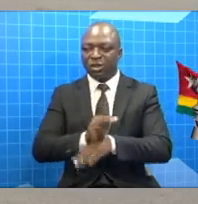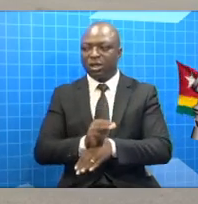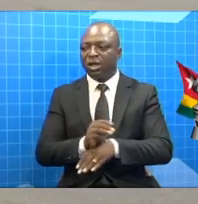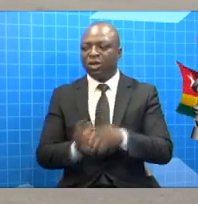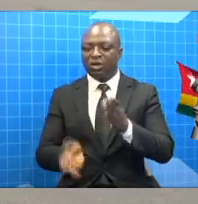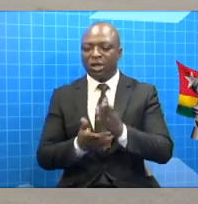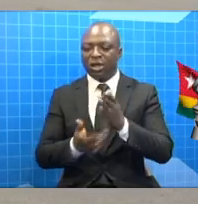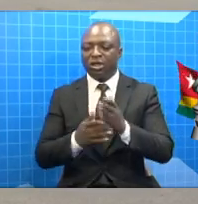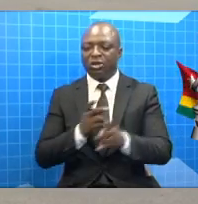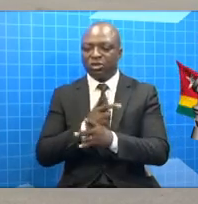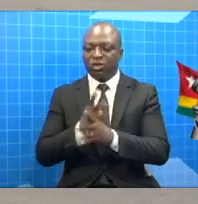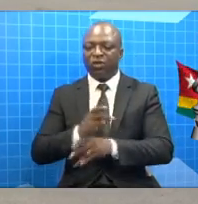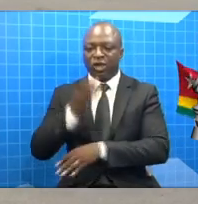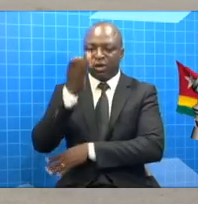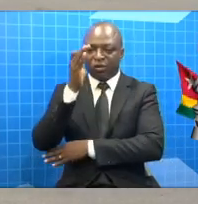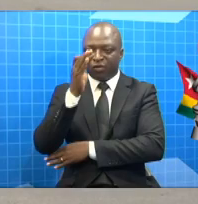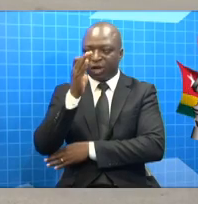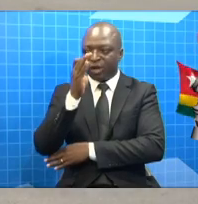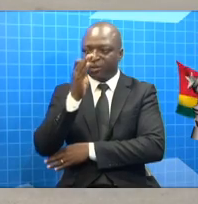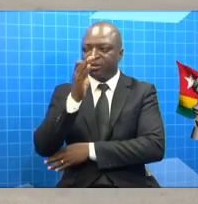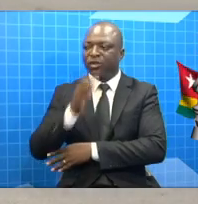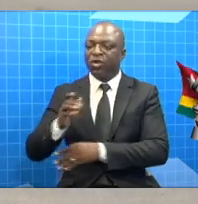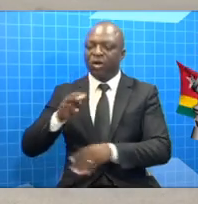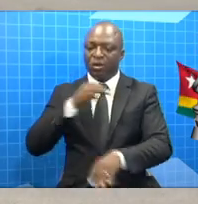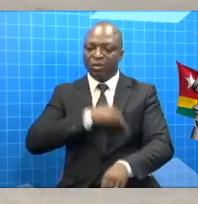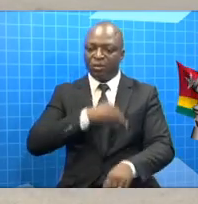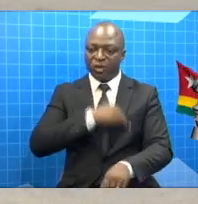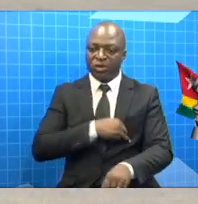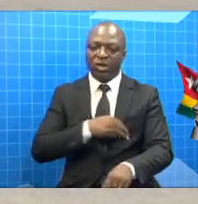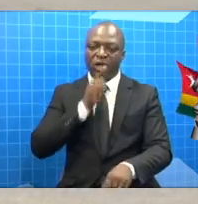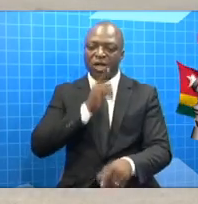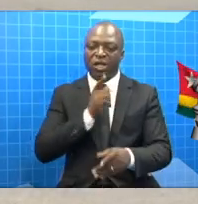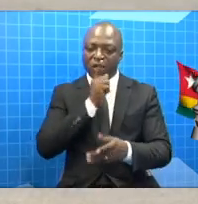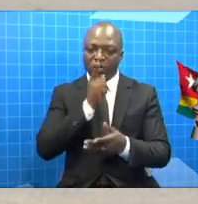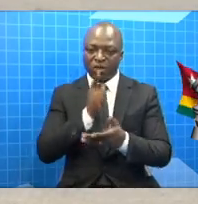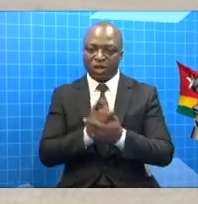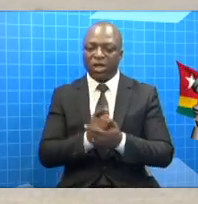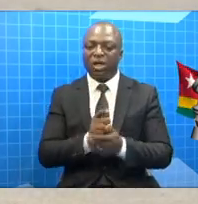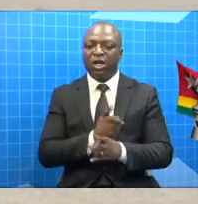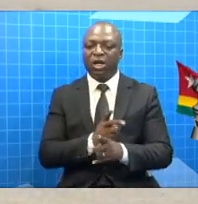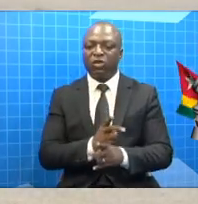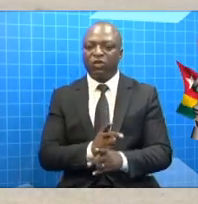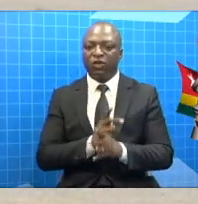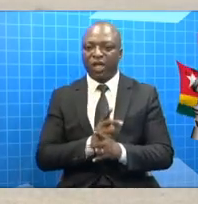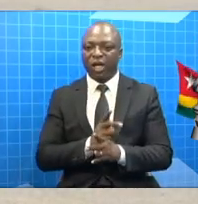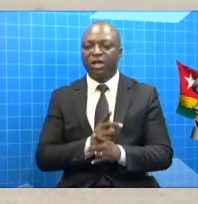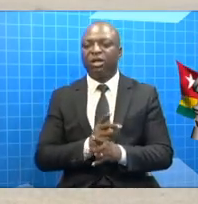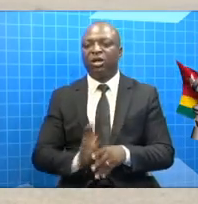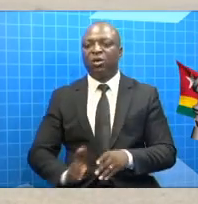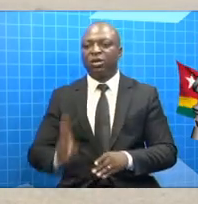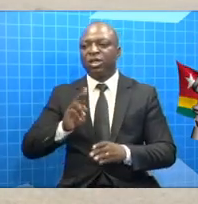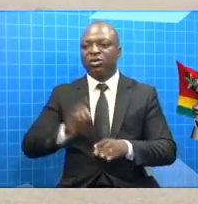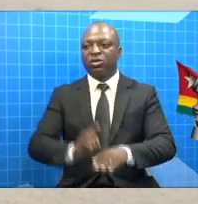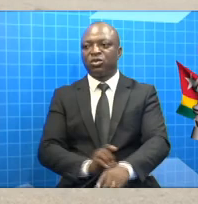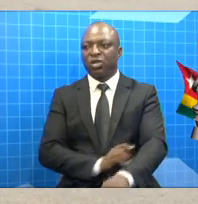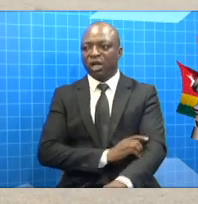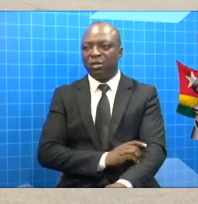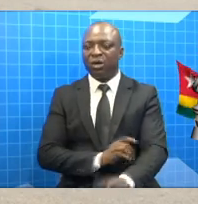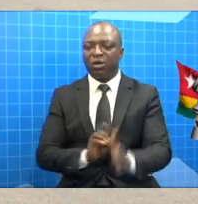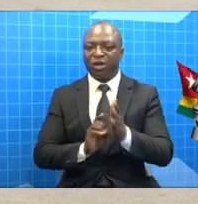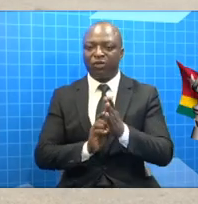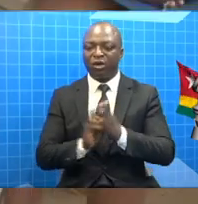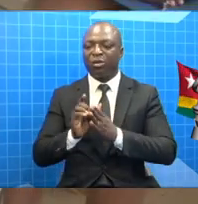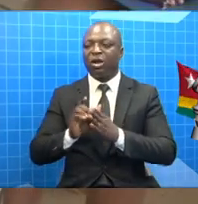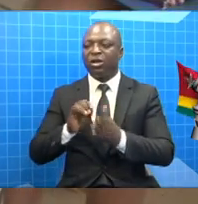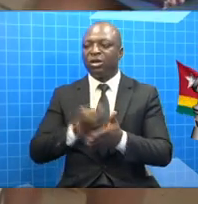et de surveillants de forêts. Leur mission première est d'assurer la sauvegarde, l'exploitation durable et le développement